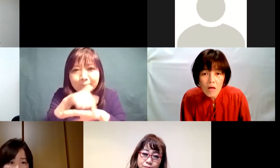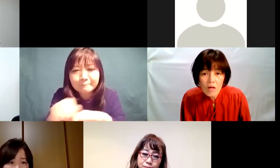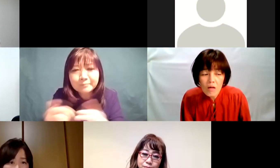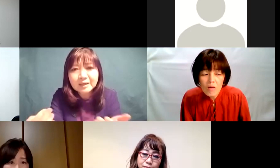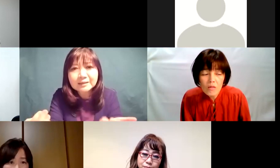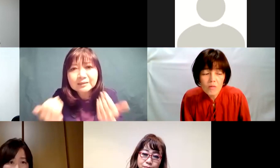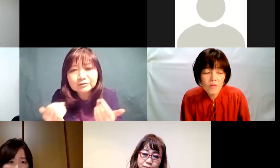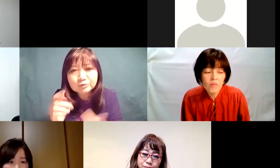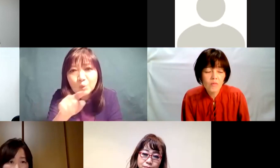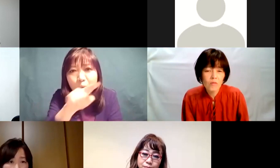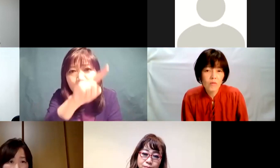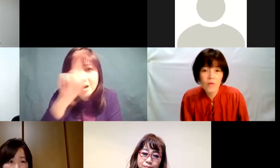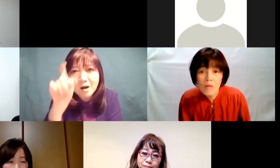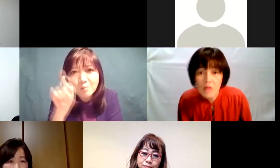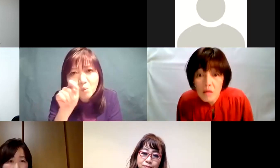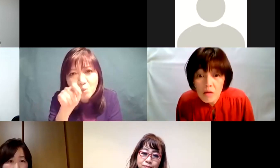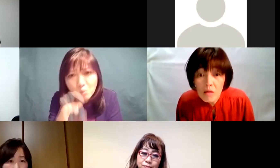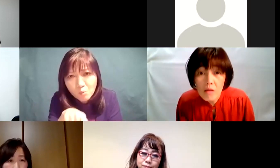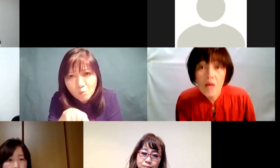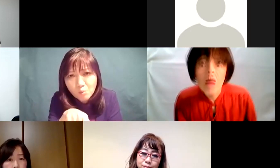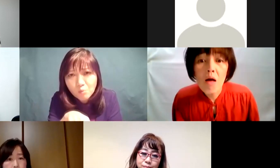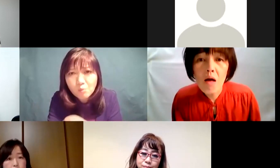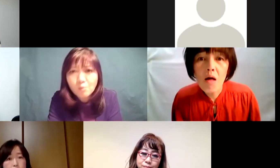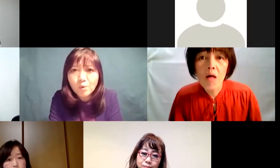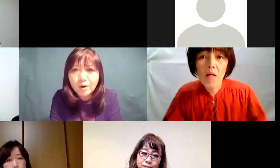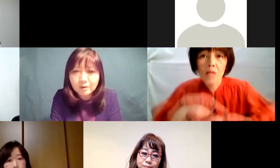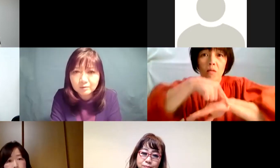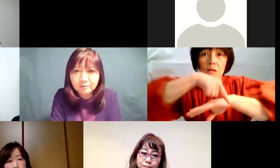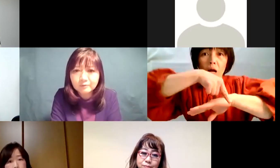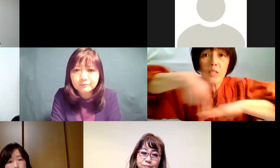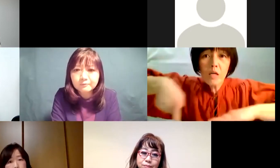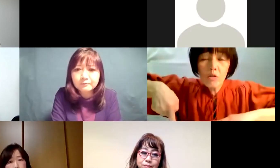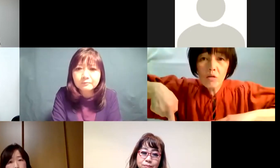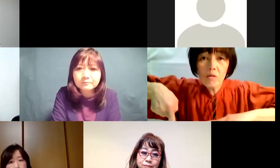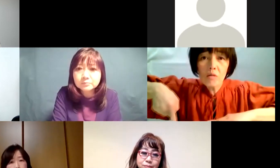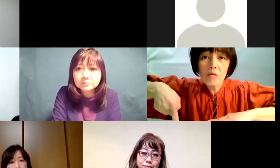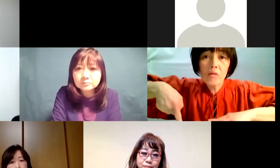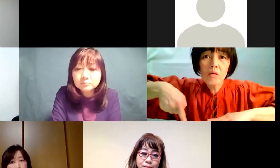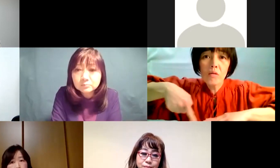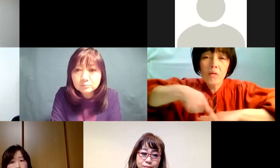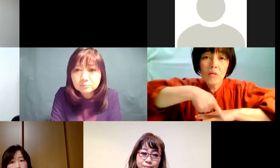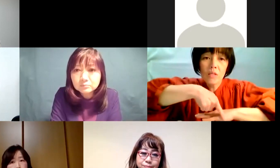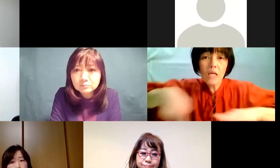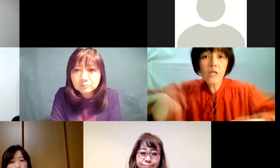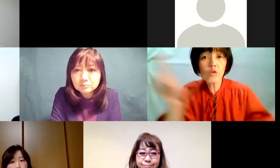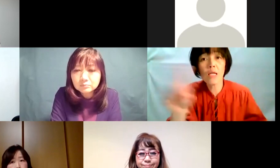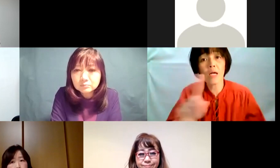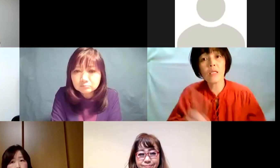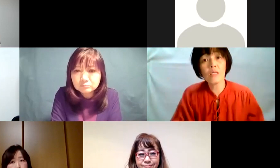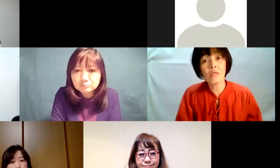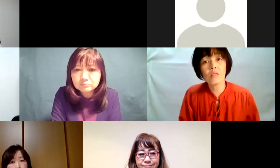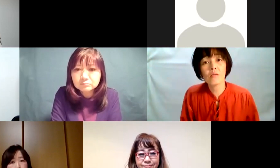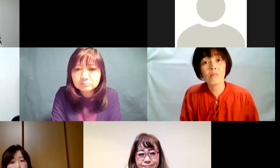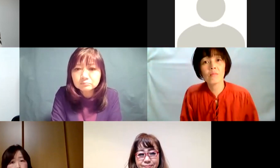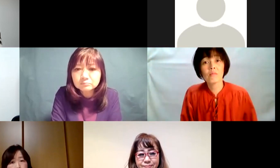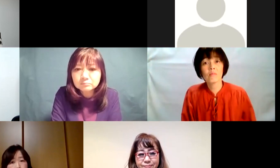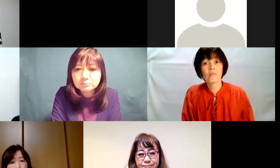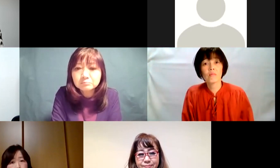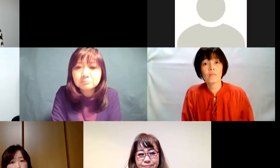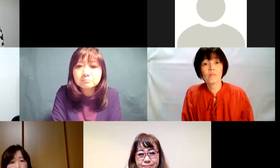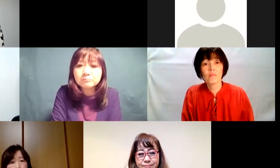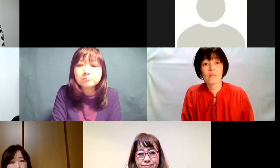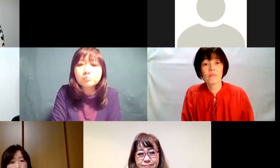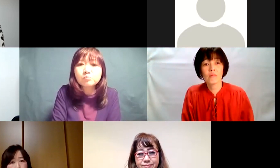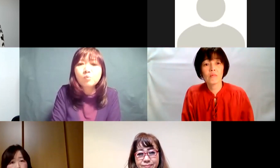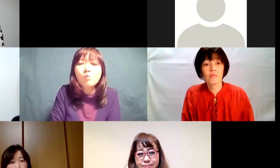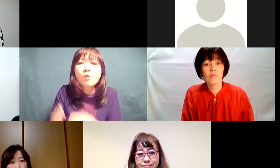対策必要かもね。 対策？対策って何？